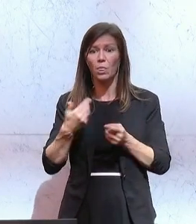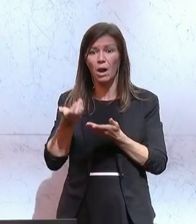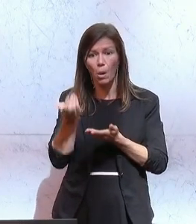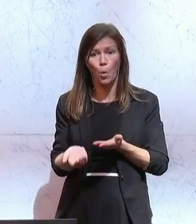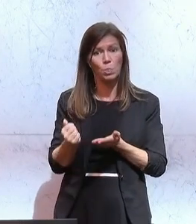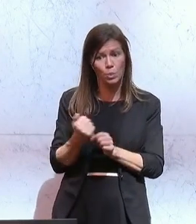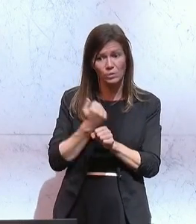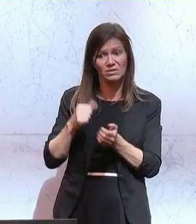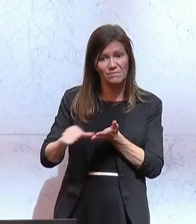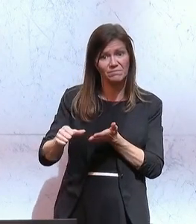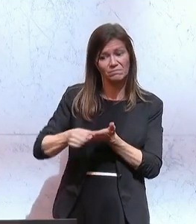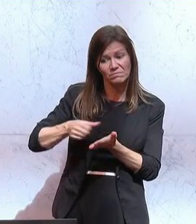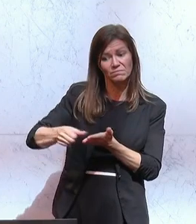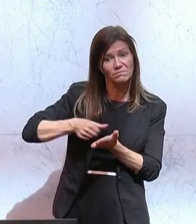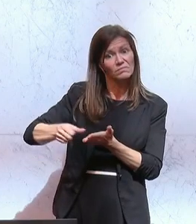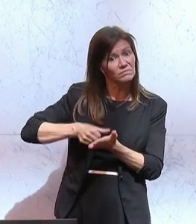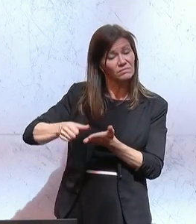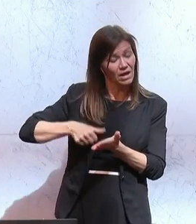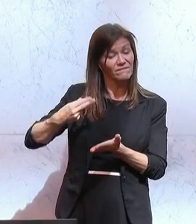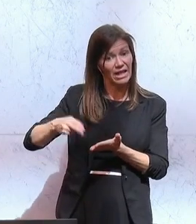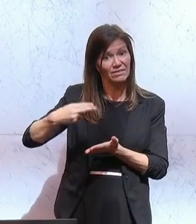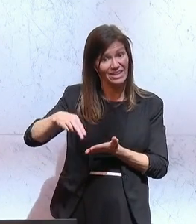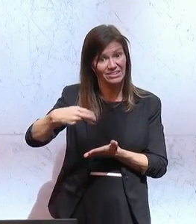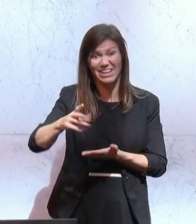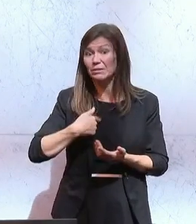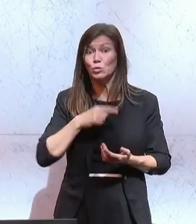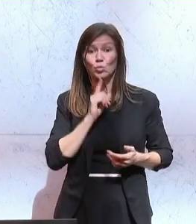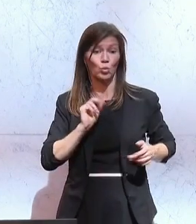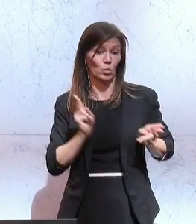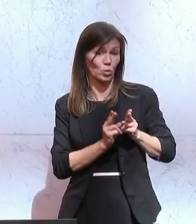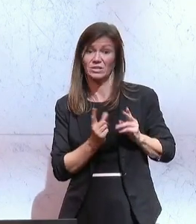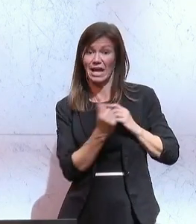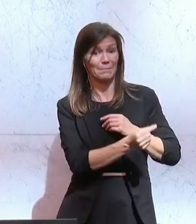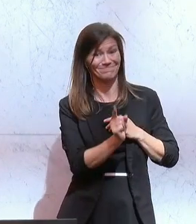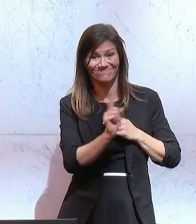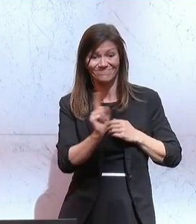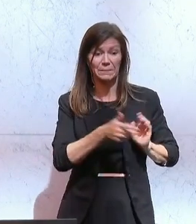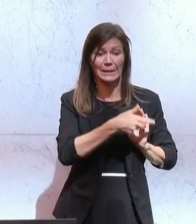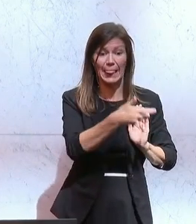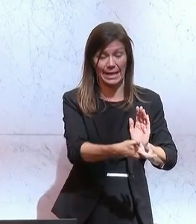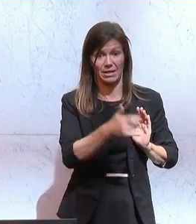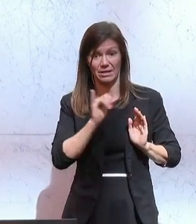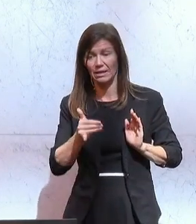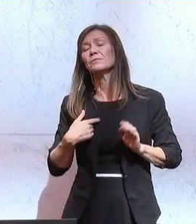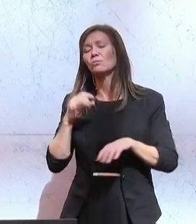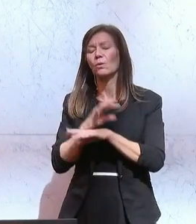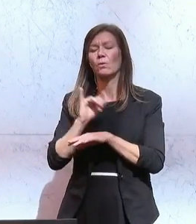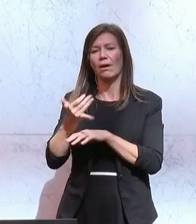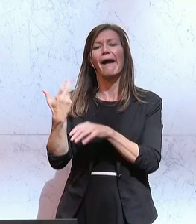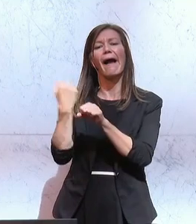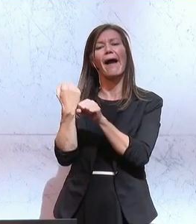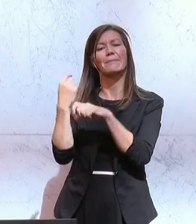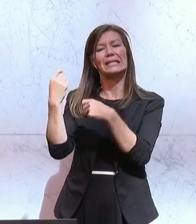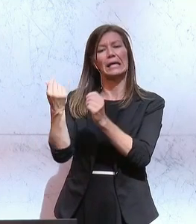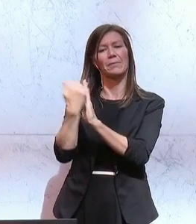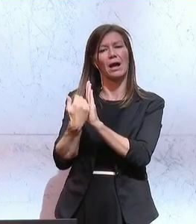der Einsatz länger dauert als gedacht und so weiter und so fort. Und wir haben ja zum Glück die Regelung für die Arbeitgeber, dass es aus